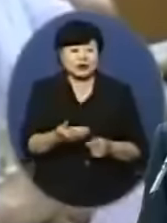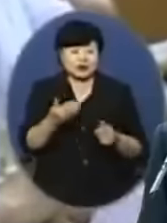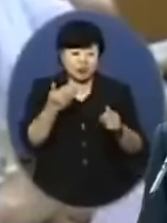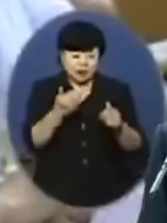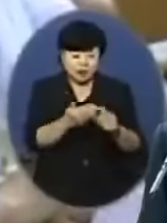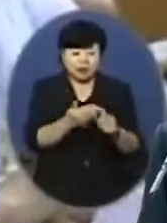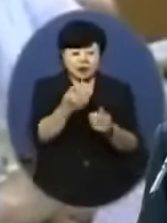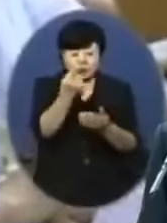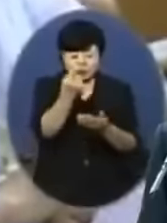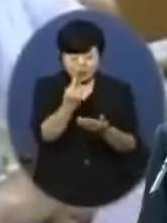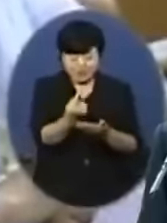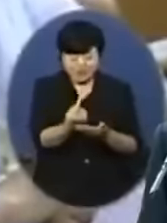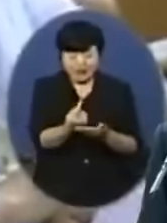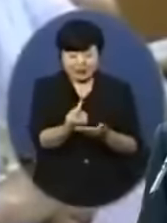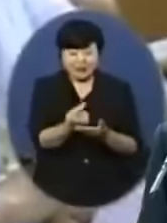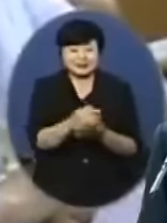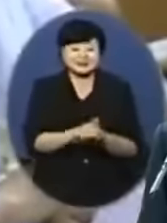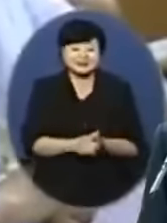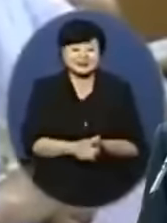너희에게 오리로다.